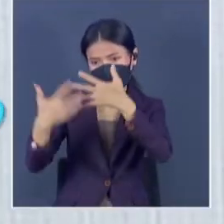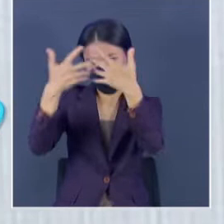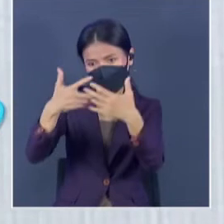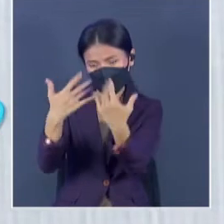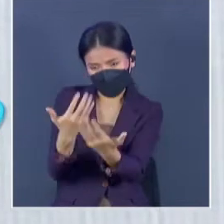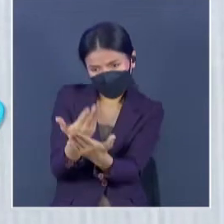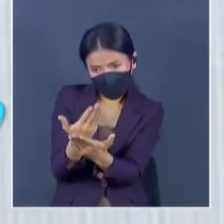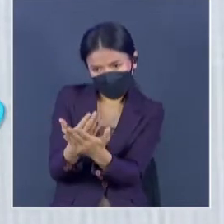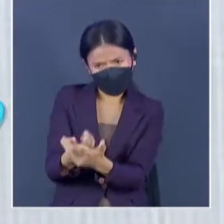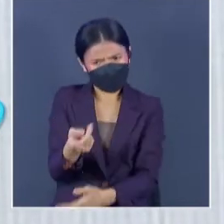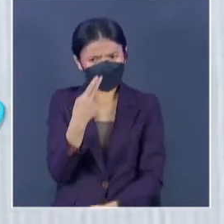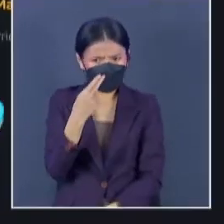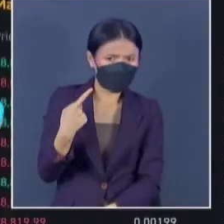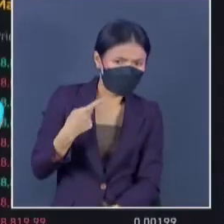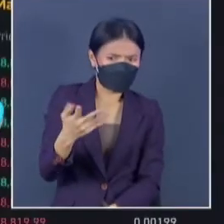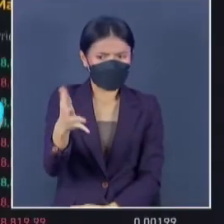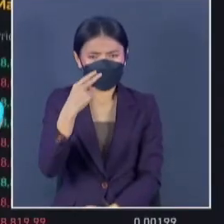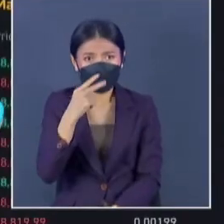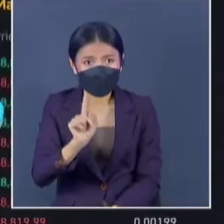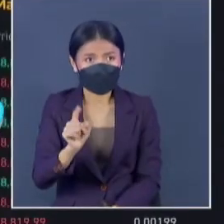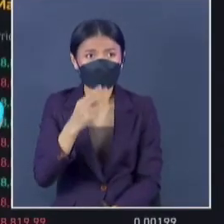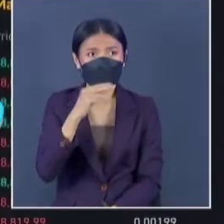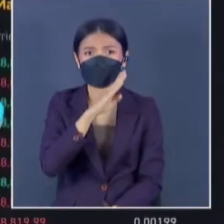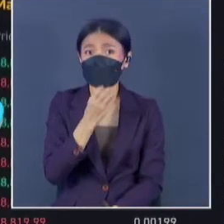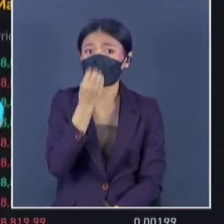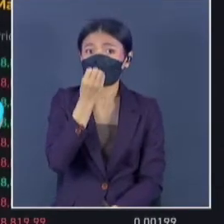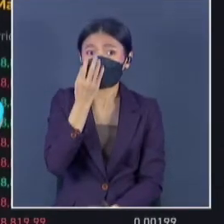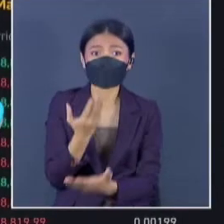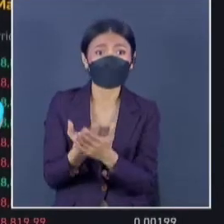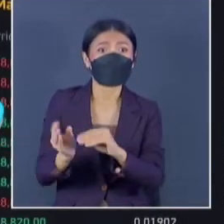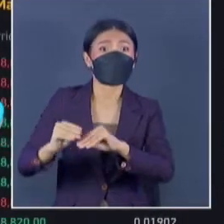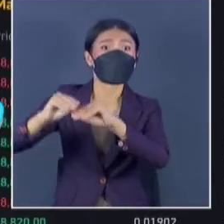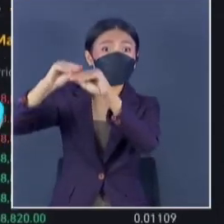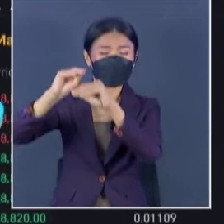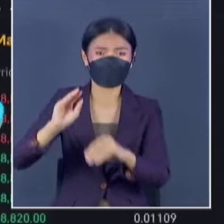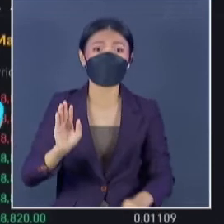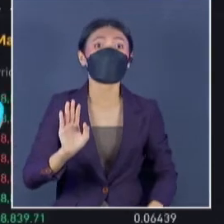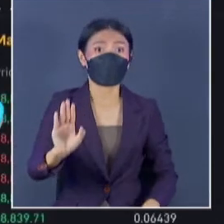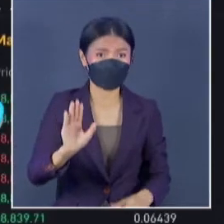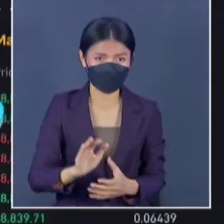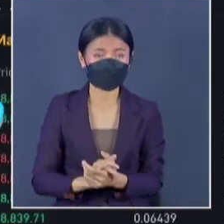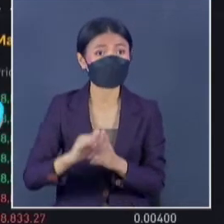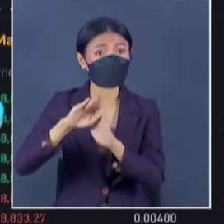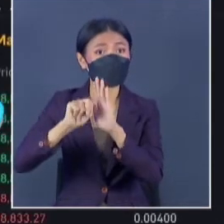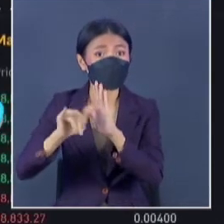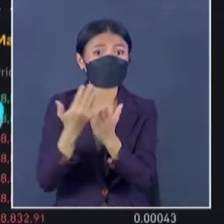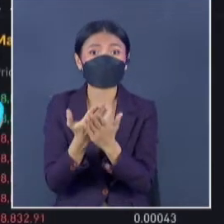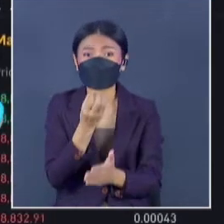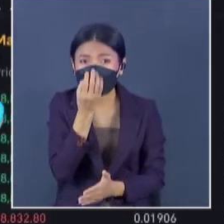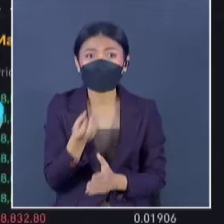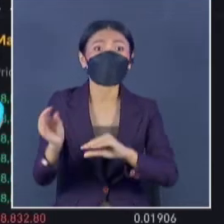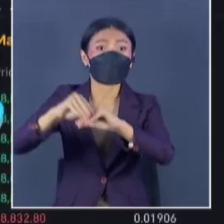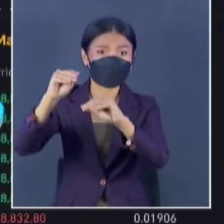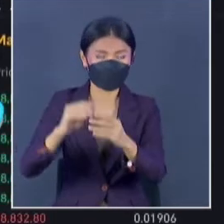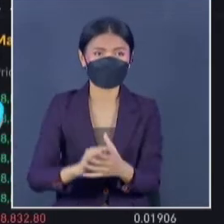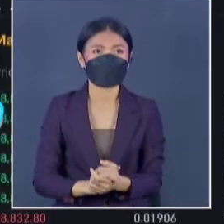ซึ่งจะเป็นปัจจัยกำหนดทิศทางการปรับขึ้นอัตราดอกเบี้ยนโยบายของเฟดด้วยนอกจากนี้หัวหน้านักวิเคราะห์ตลาดจาก Genesis ก็